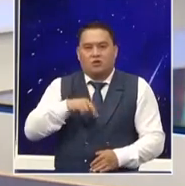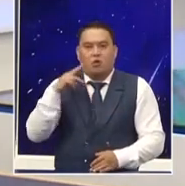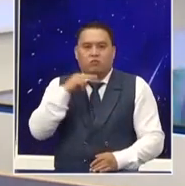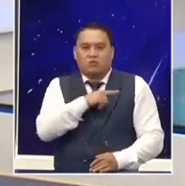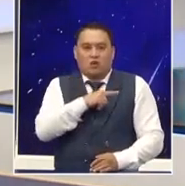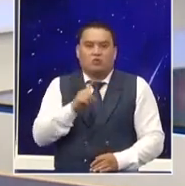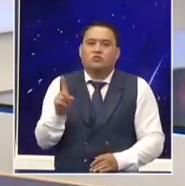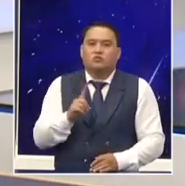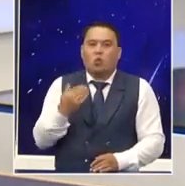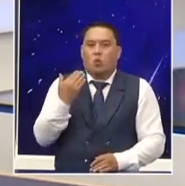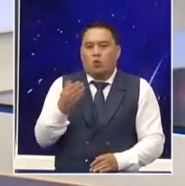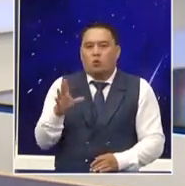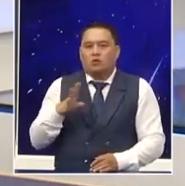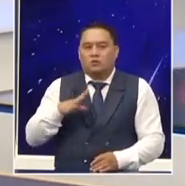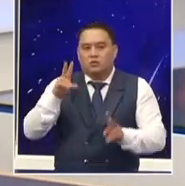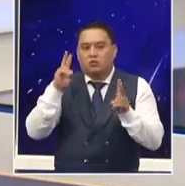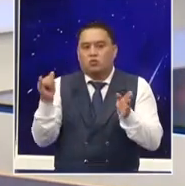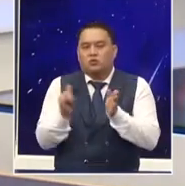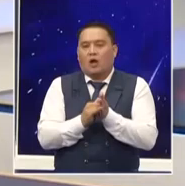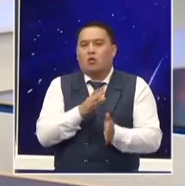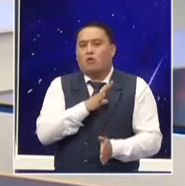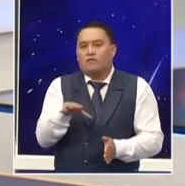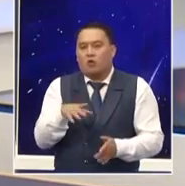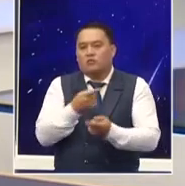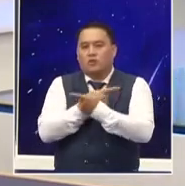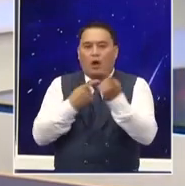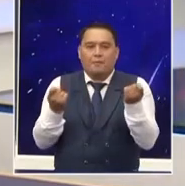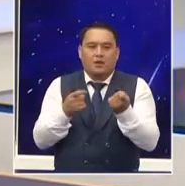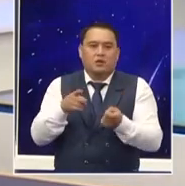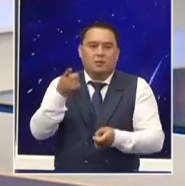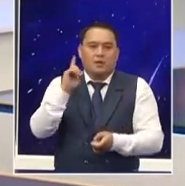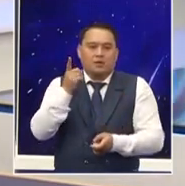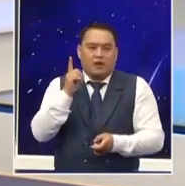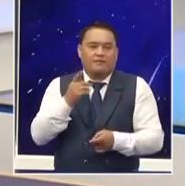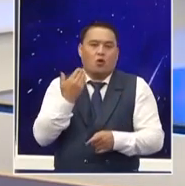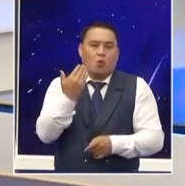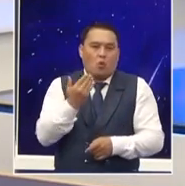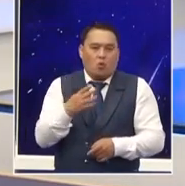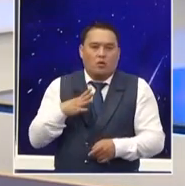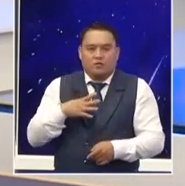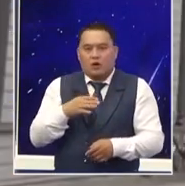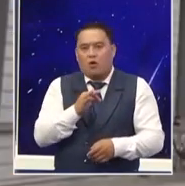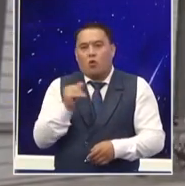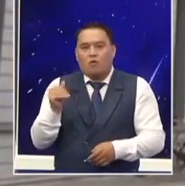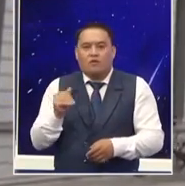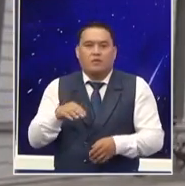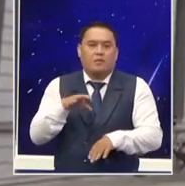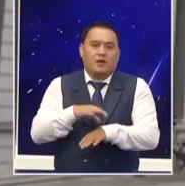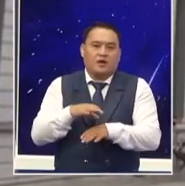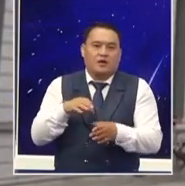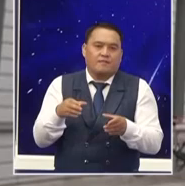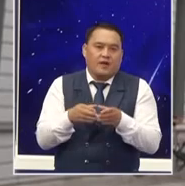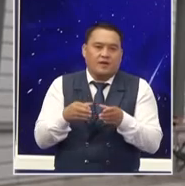каком отравляющем веществе идет речь, пока не установлено. Об этом сообщают в берлинской больнице Шарите. Ранее официальный представитель Кабмина